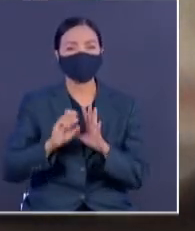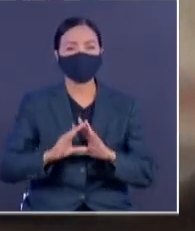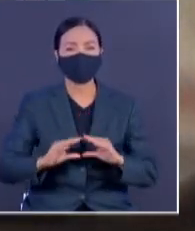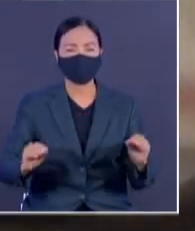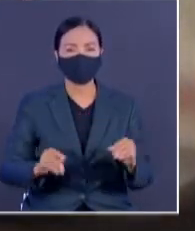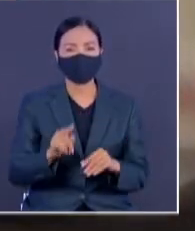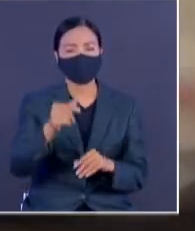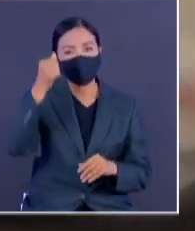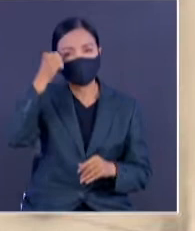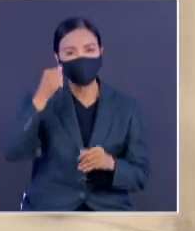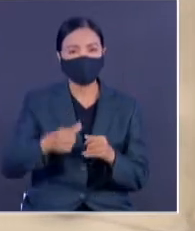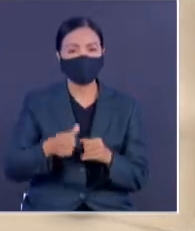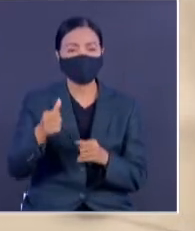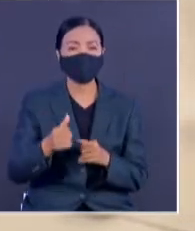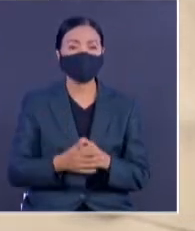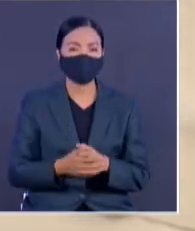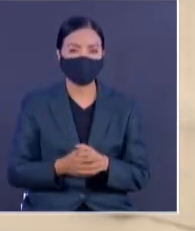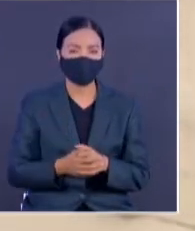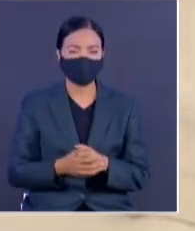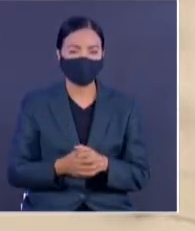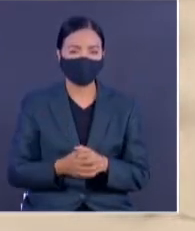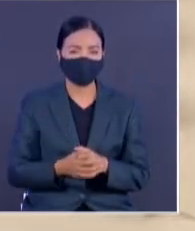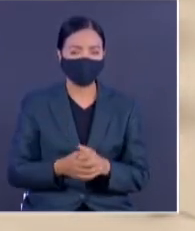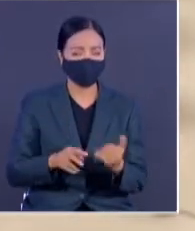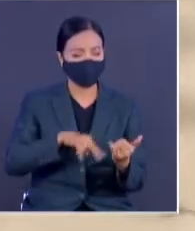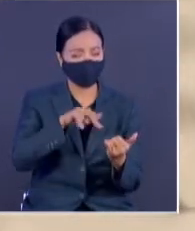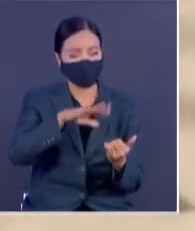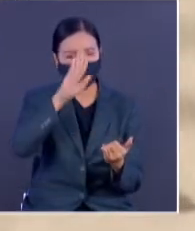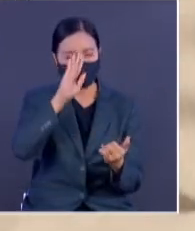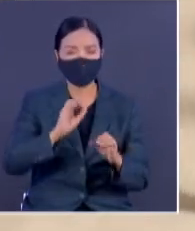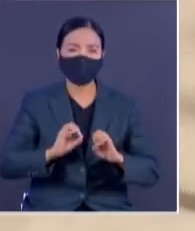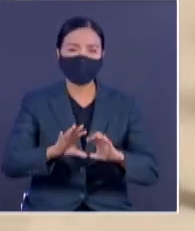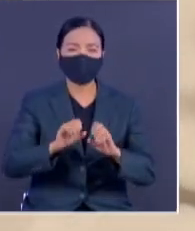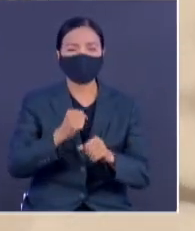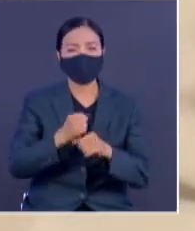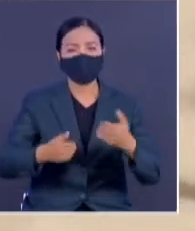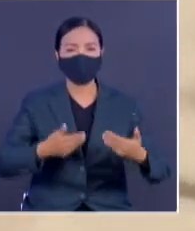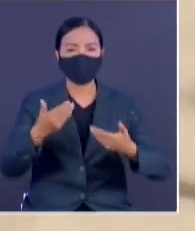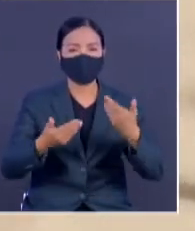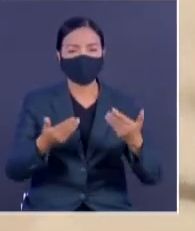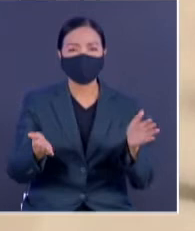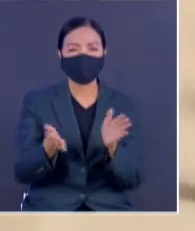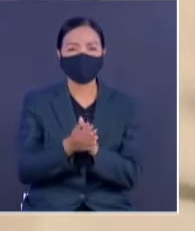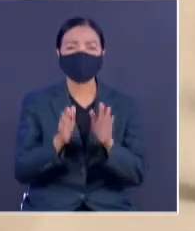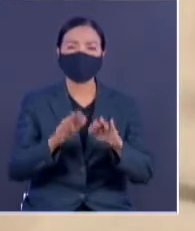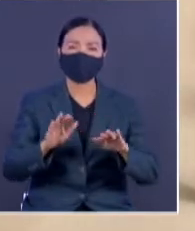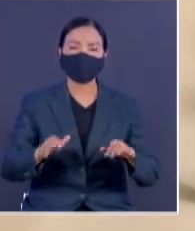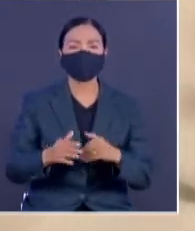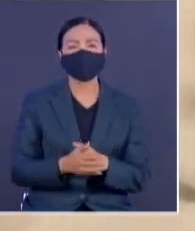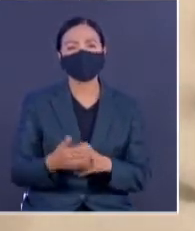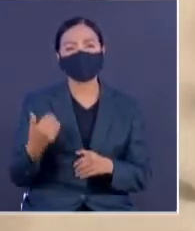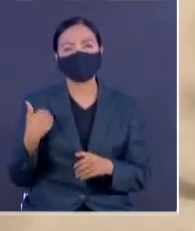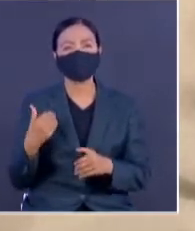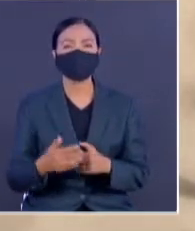ำได้ว่าบุคลากรทางการแพทย์เนี่ยไม่ใช่แค่ดูแลรักษานะยังสอนยังทำกิจกรรมร่วมกับน้อง คือแทบจะเป็นทุกอย่างแล้ว